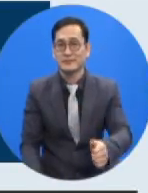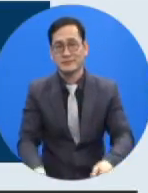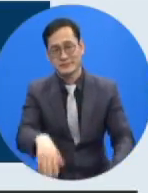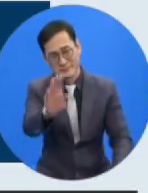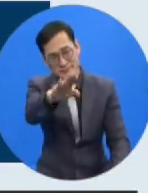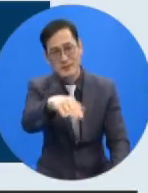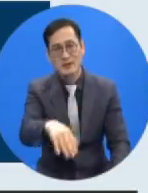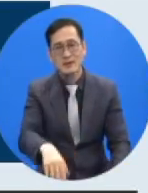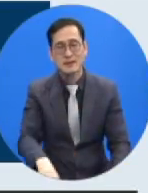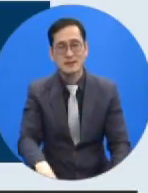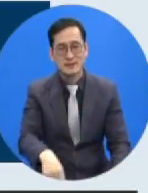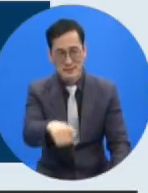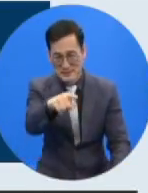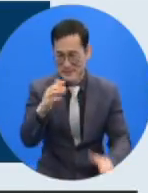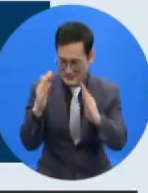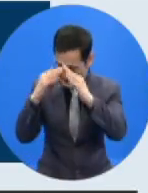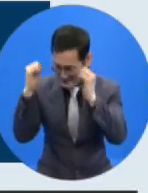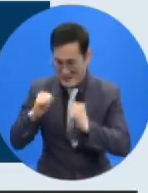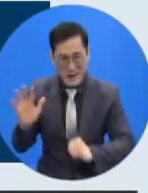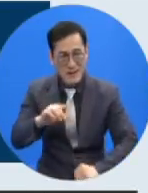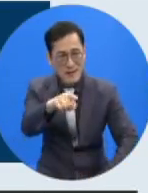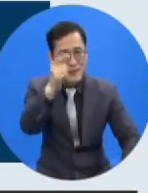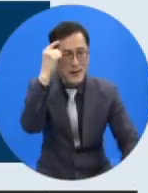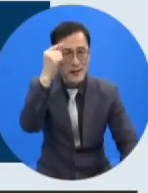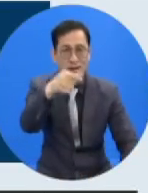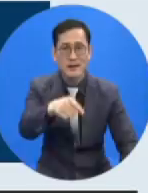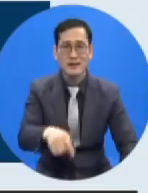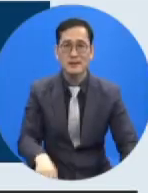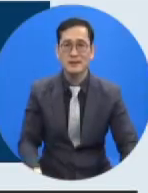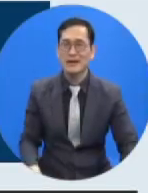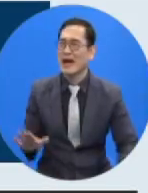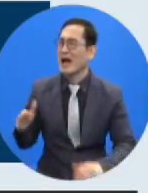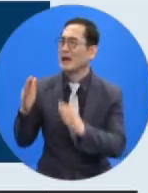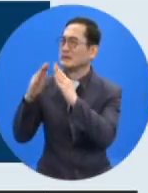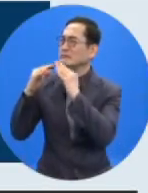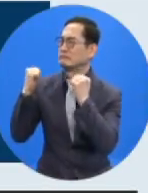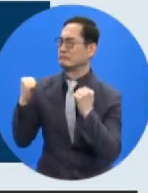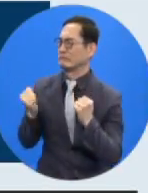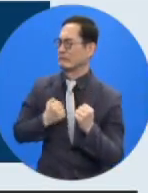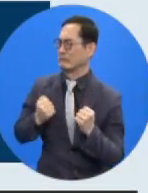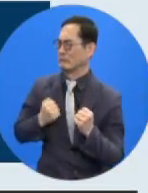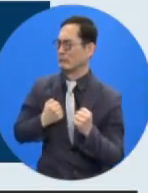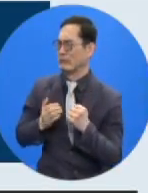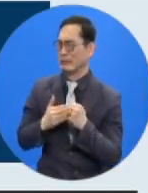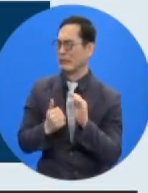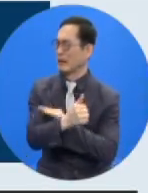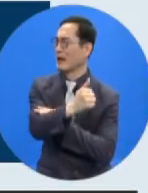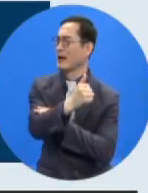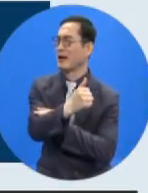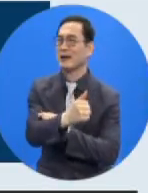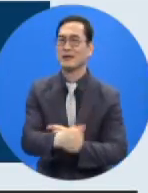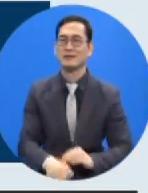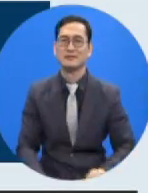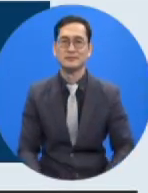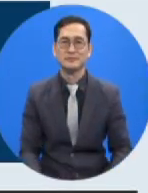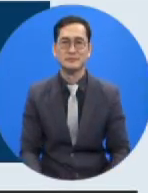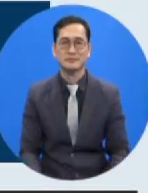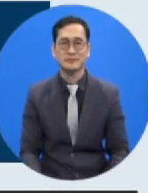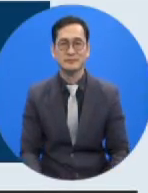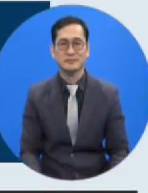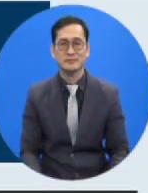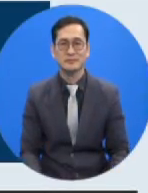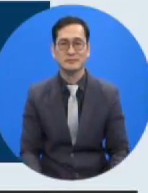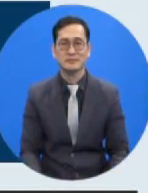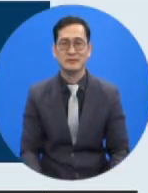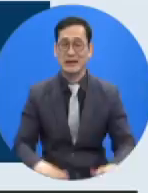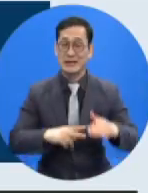왜 좀 밖에 계십니까? 자가격리 안 하시고. 선생님, 아, 집안에만 있기 답답해서 바람 좀 쐬게 나왔습니다. 바람 쐬게